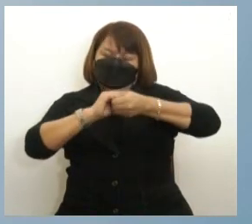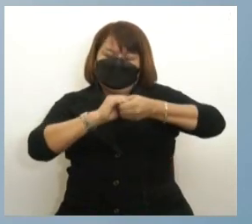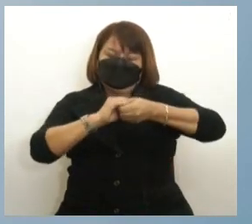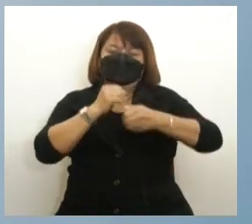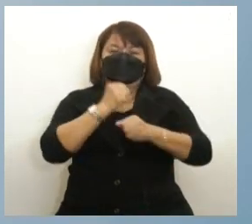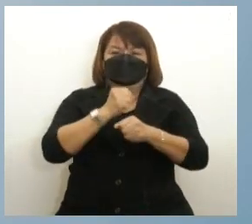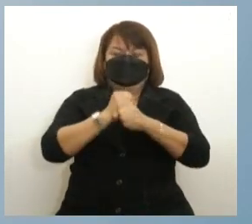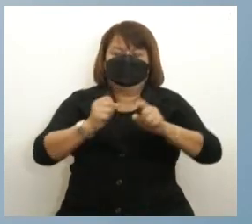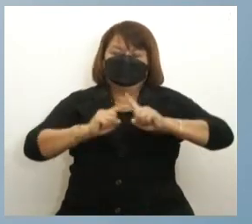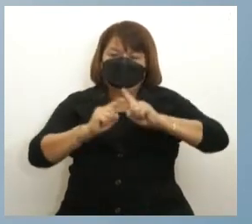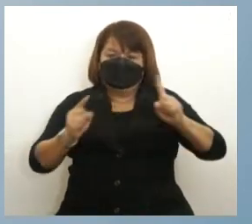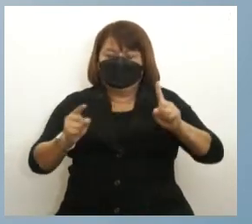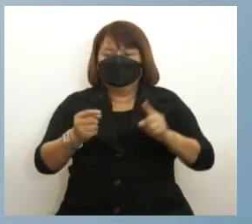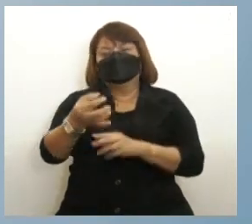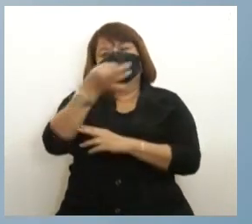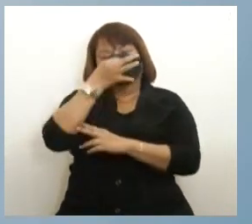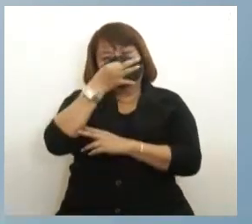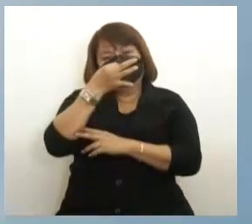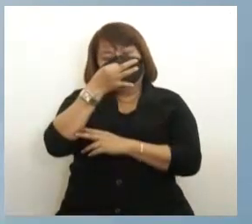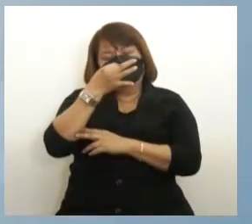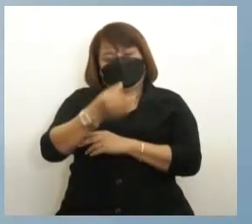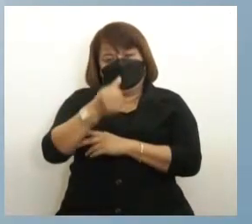จคือมีอาชีพที่สุจริต